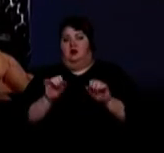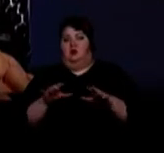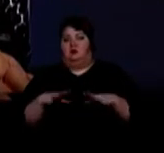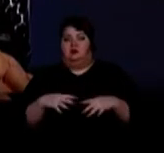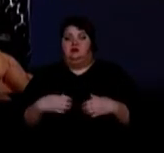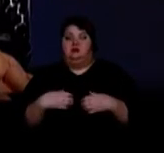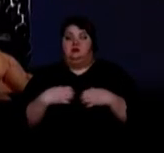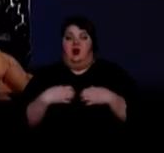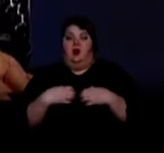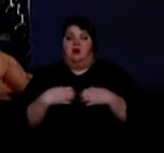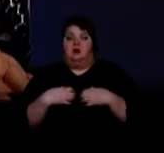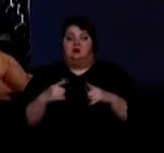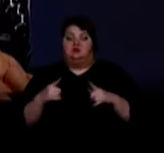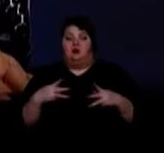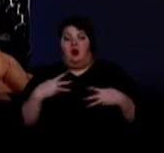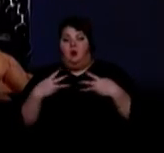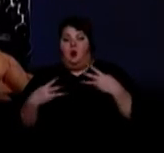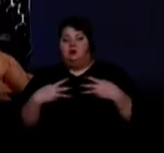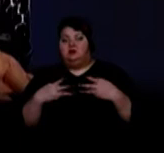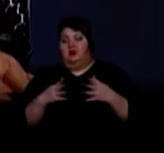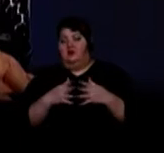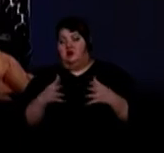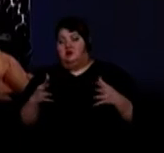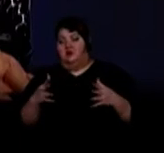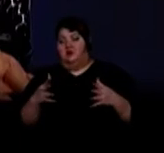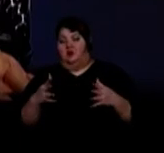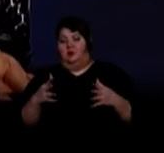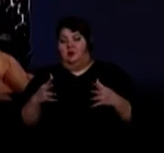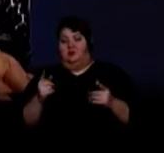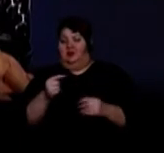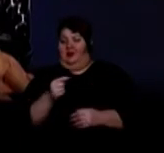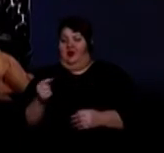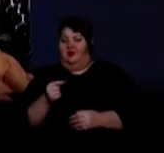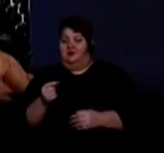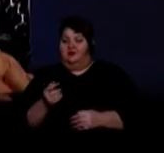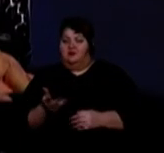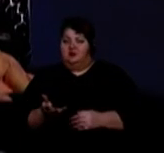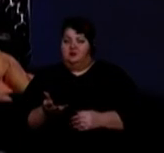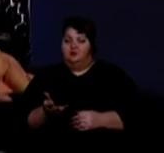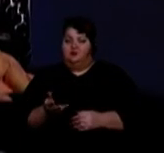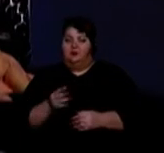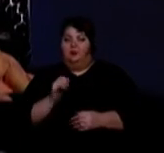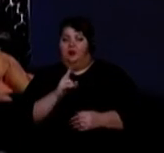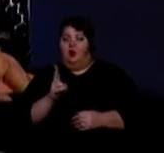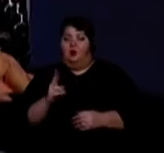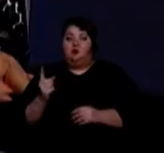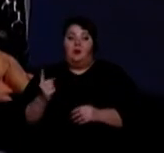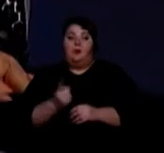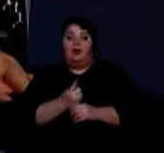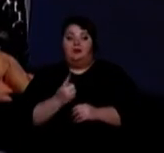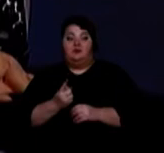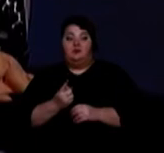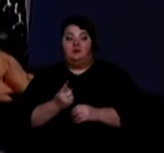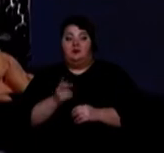страх, это эмоции в основном, ну, увы, негативные. И вот кто первый, знаете, говорит,